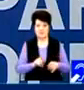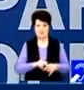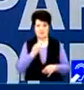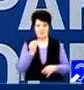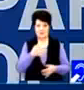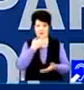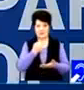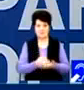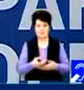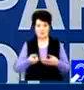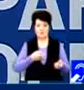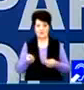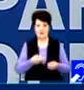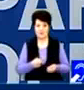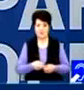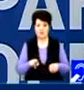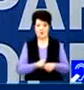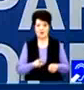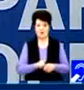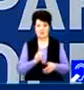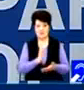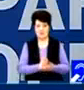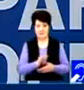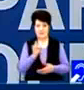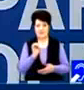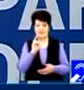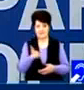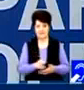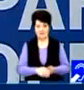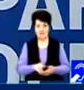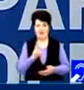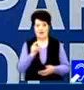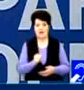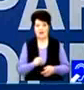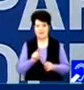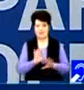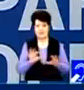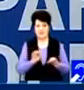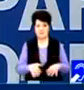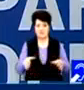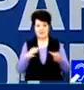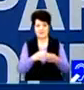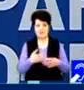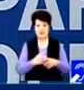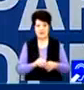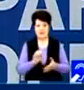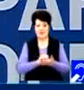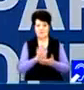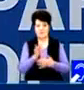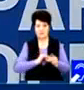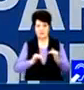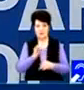asumare a răspunderii Guvernului deoarece există totuși riscul ca din cauza partidelor care refuză